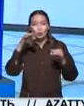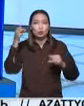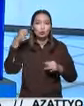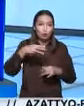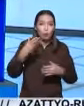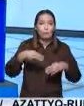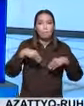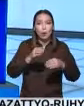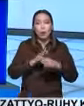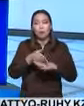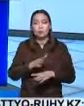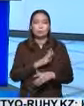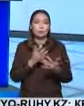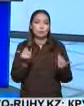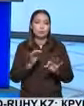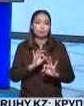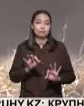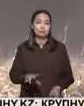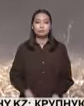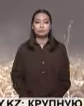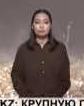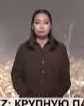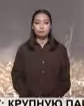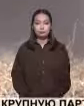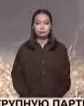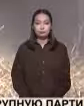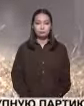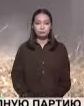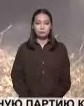побывал и мой коллега Бекжигит Серикбай.